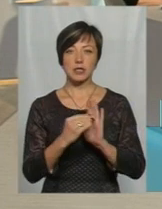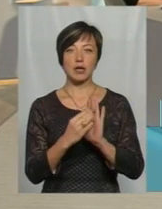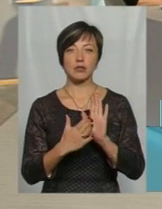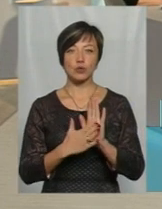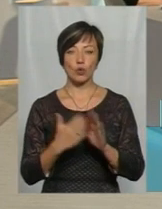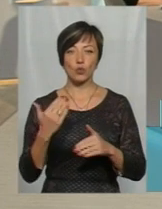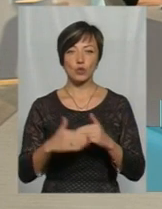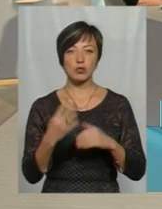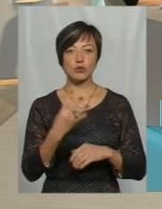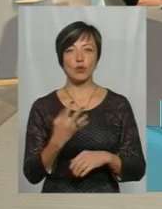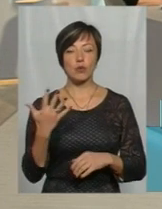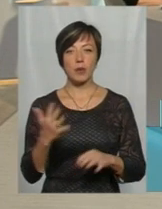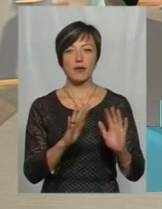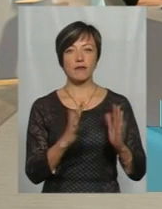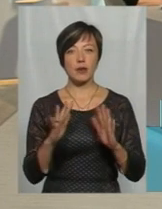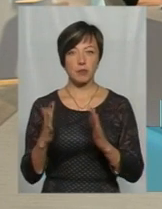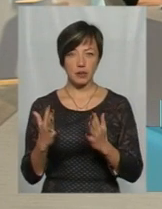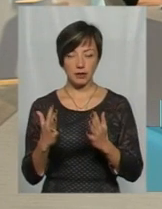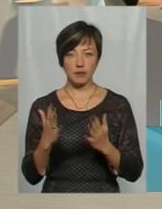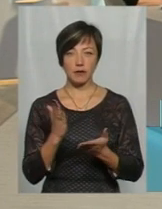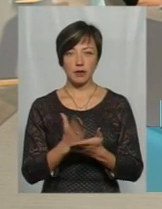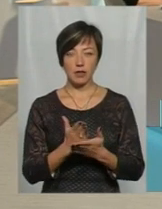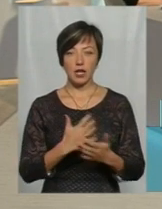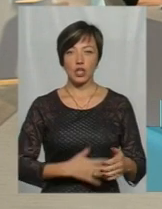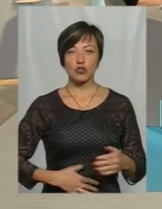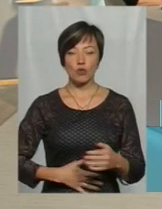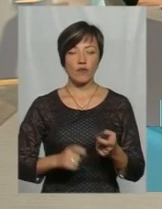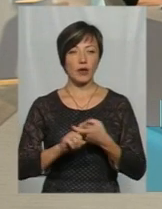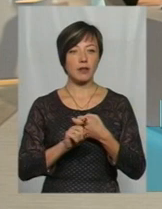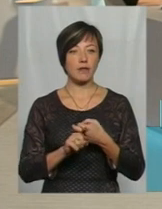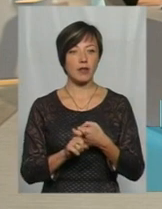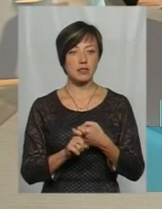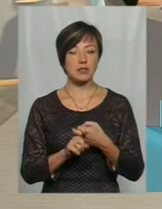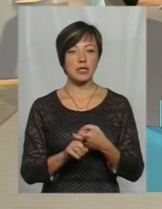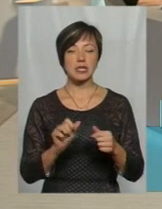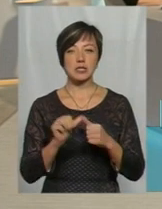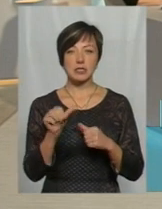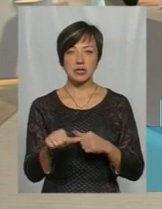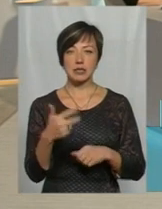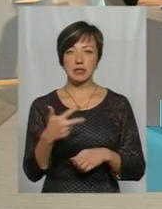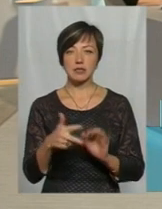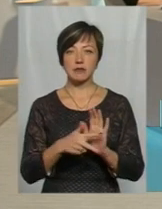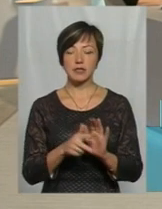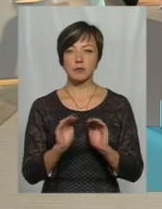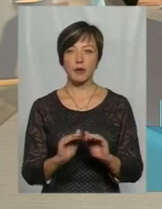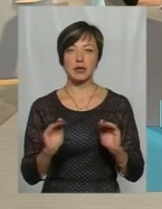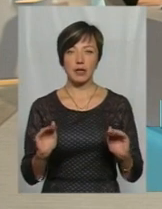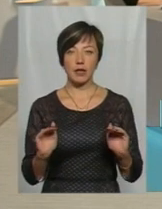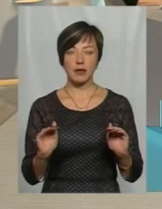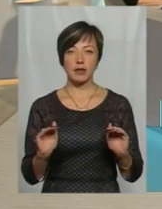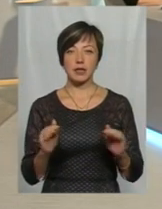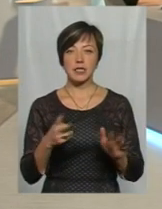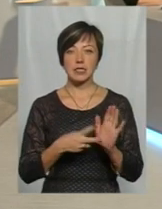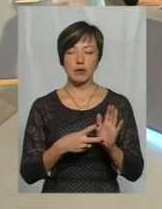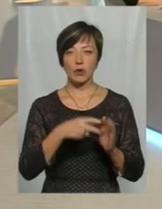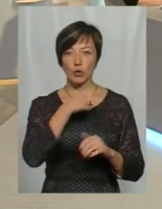зареєстровано вже 45 випадків кишкових інфекцій, із них 38 дітей,